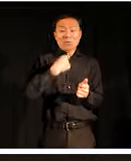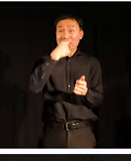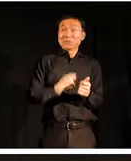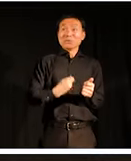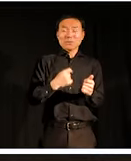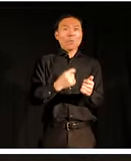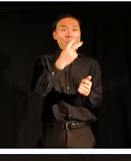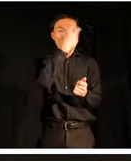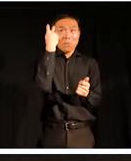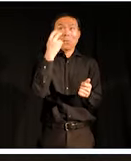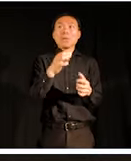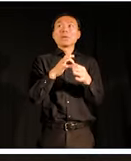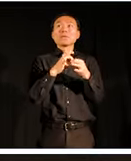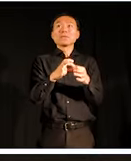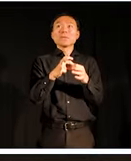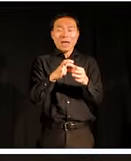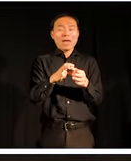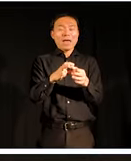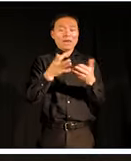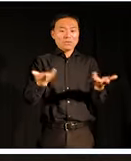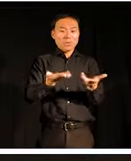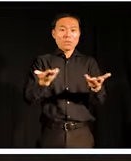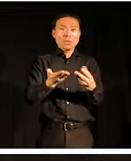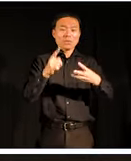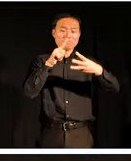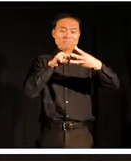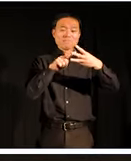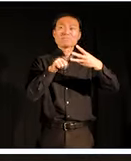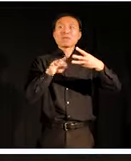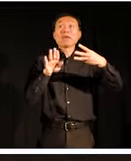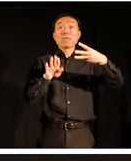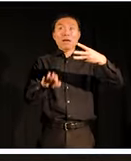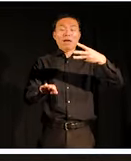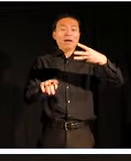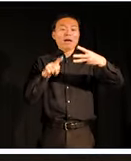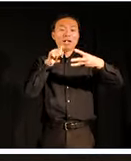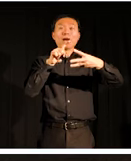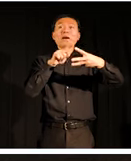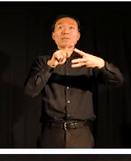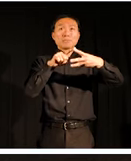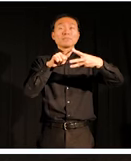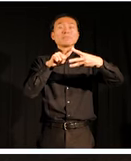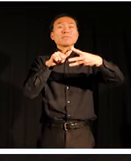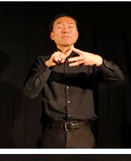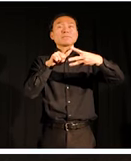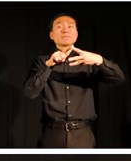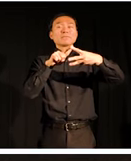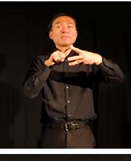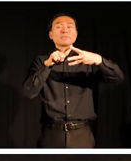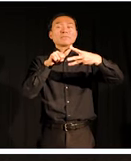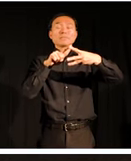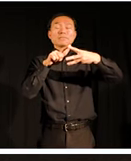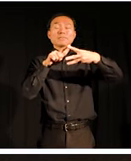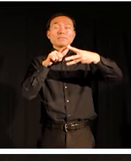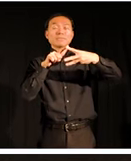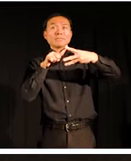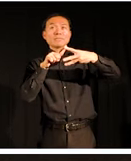からあの三の職業あの出たんです僕はまず1つ1つね